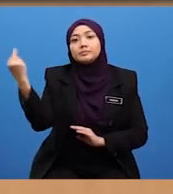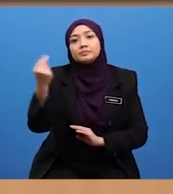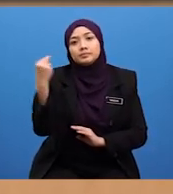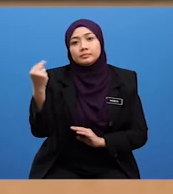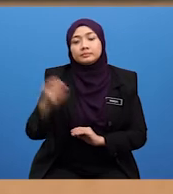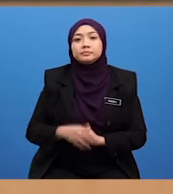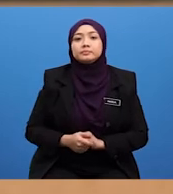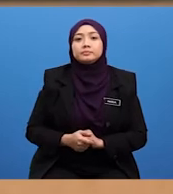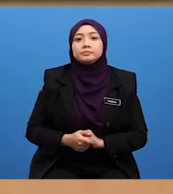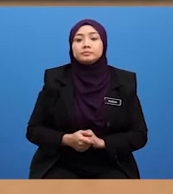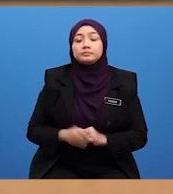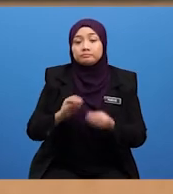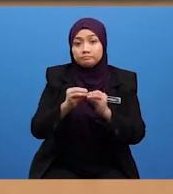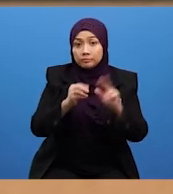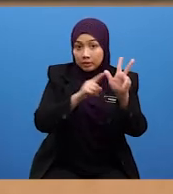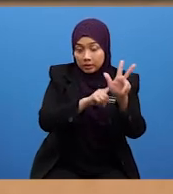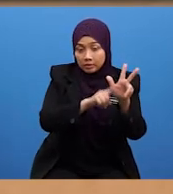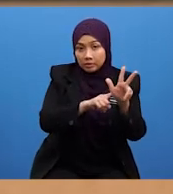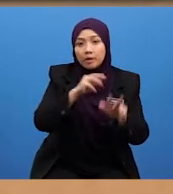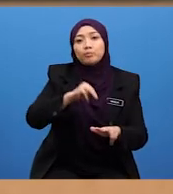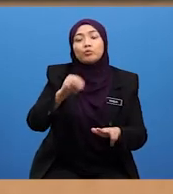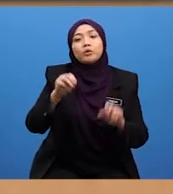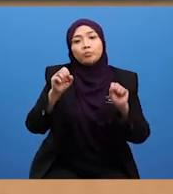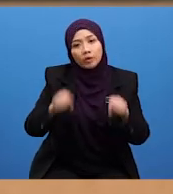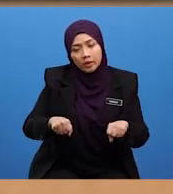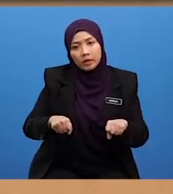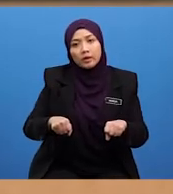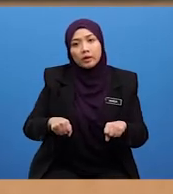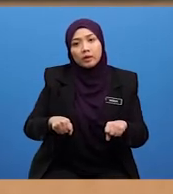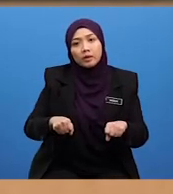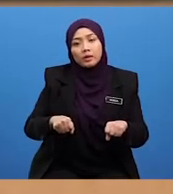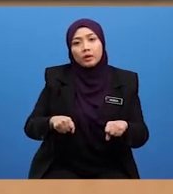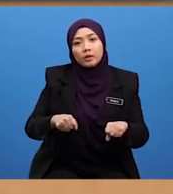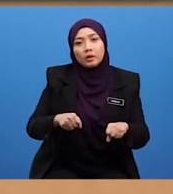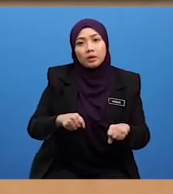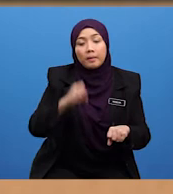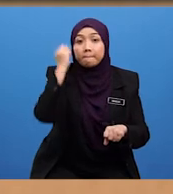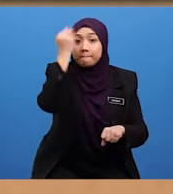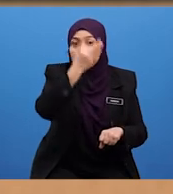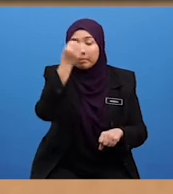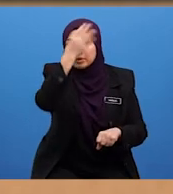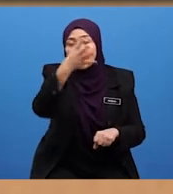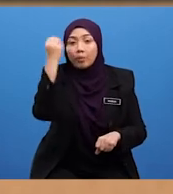neutral. Dan yang ketiga, murid-murid dapat mengitlak